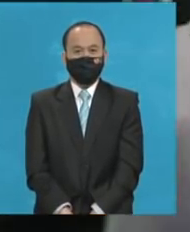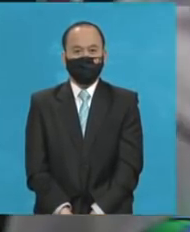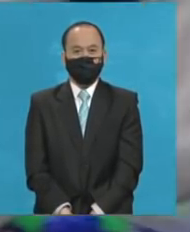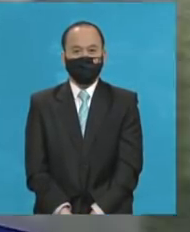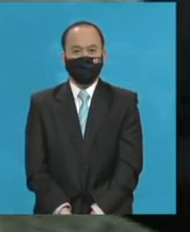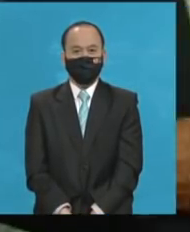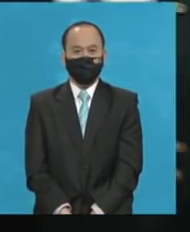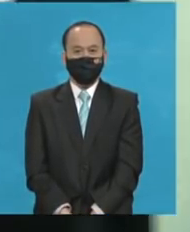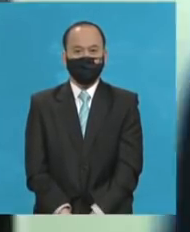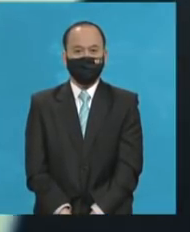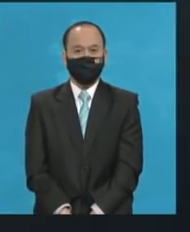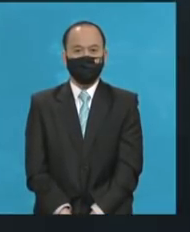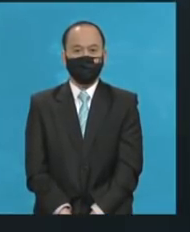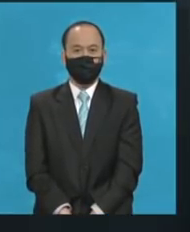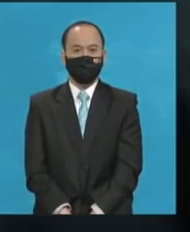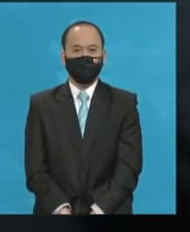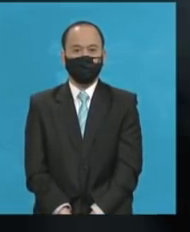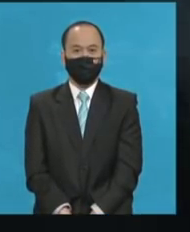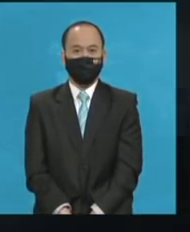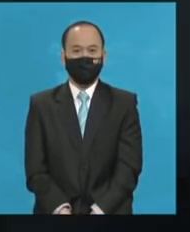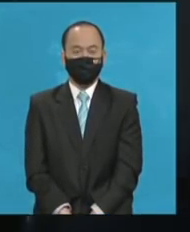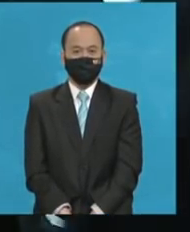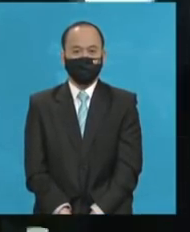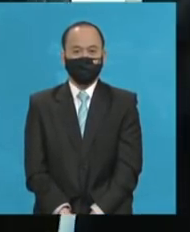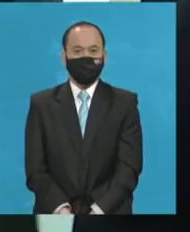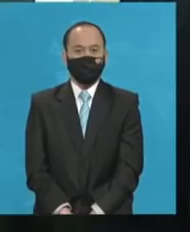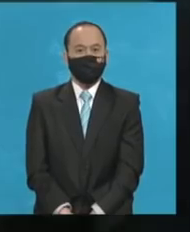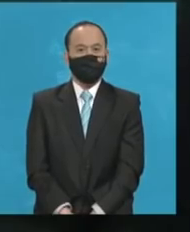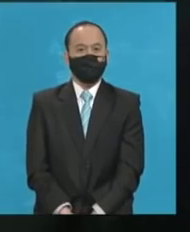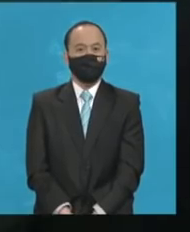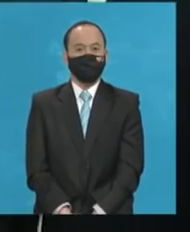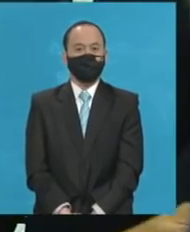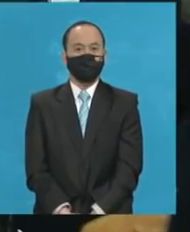TV mesum dalam permainan softball meja produksi